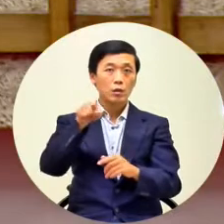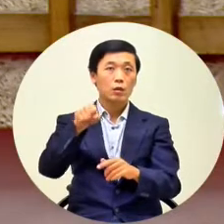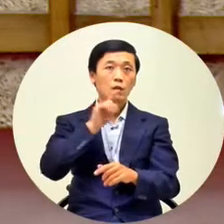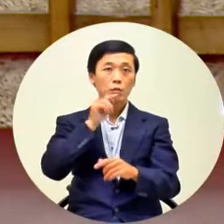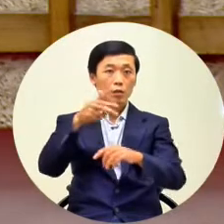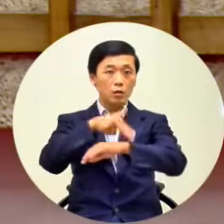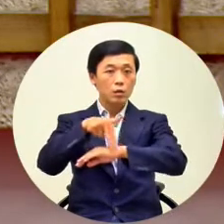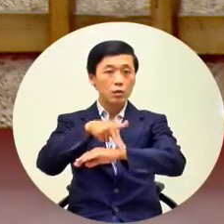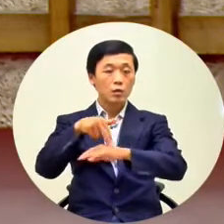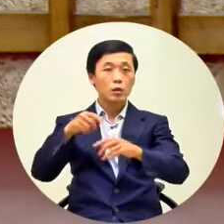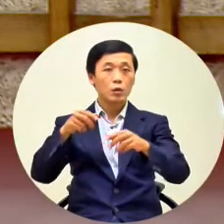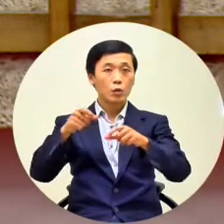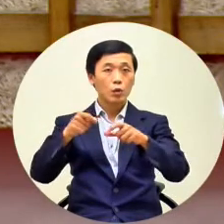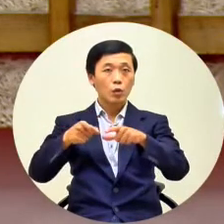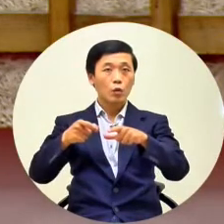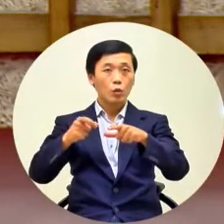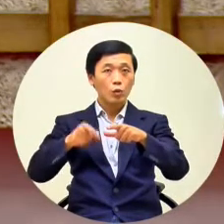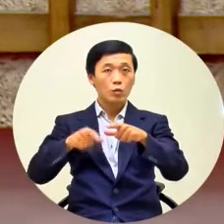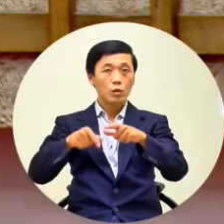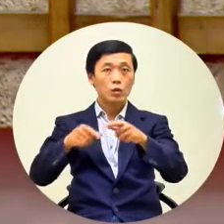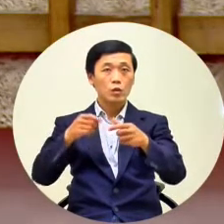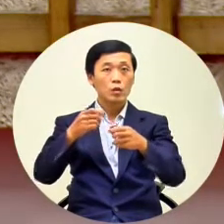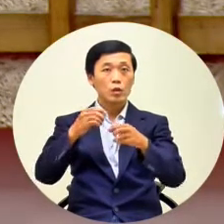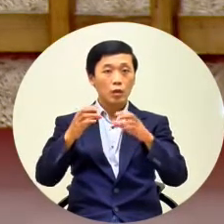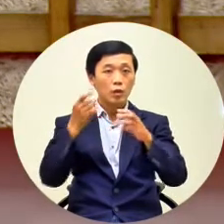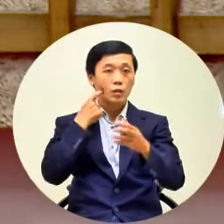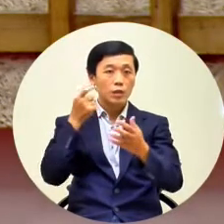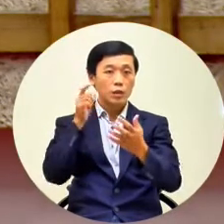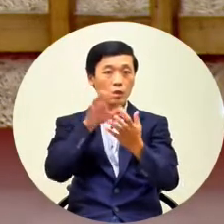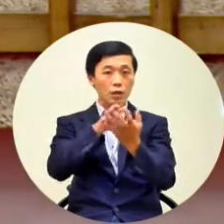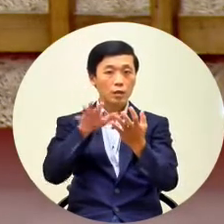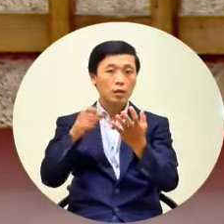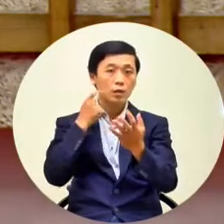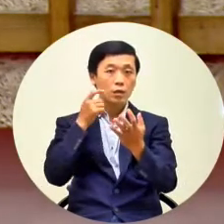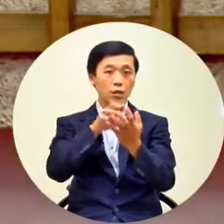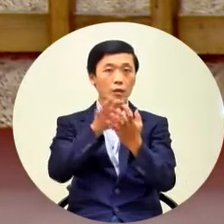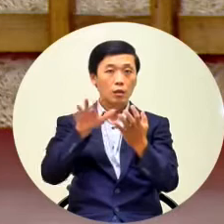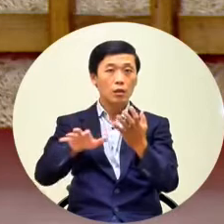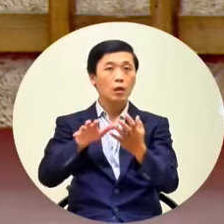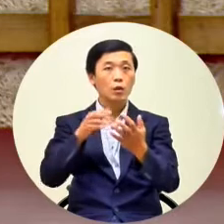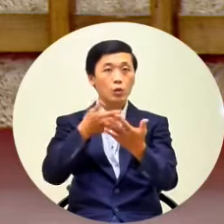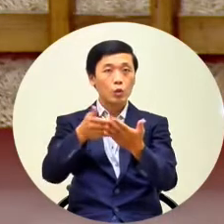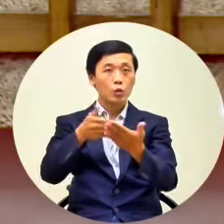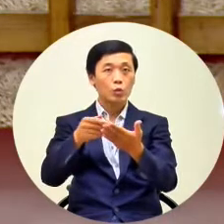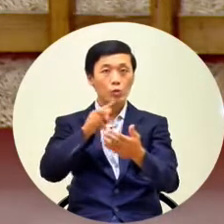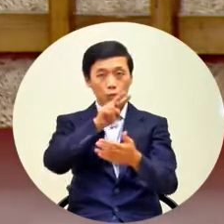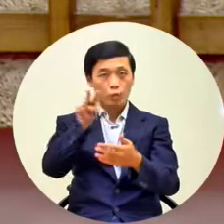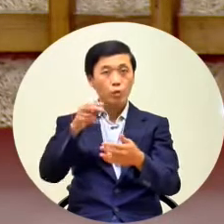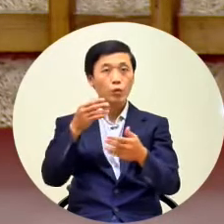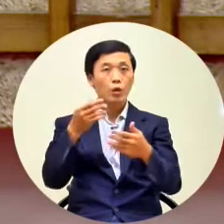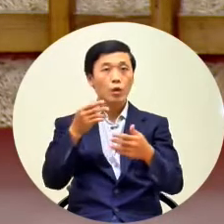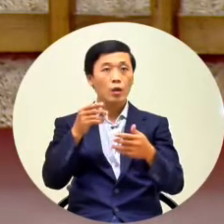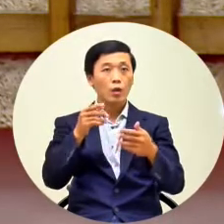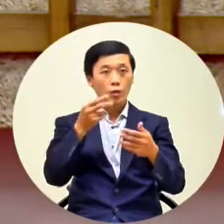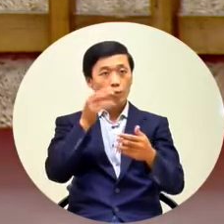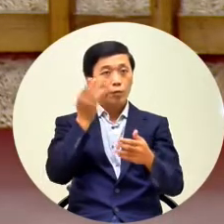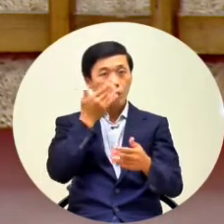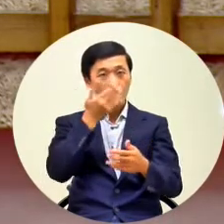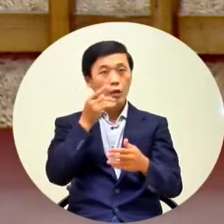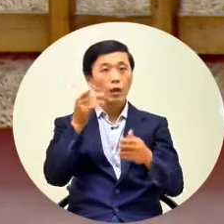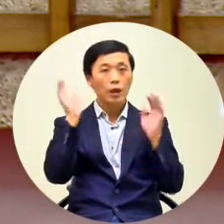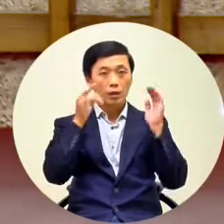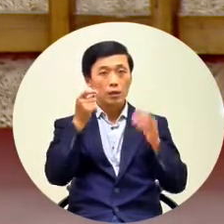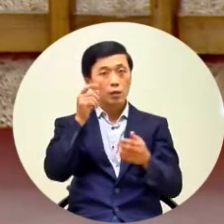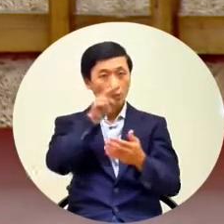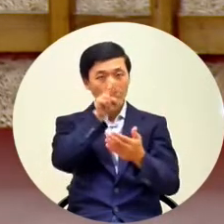司做出来模型的这个设计图，一看到就觉得非常赏心悦目，很多孩子一定很期待来这边玩。好，这个用